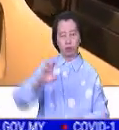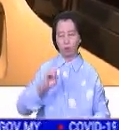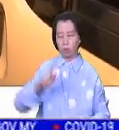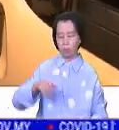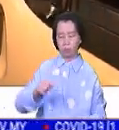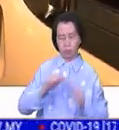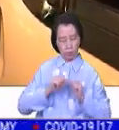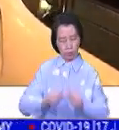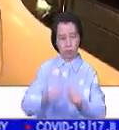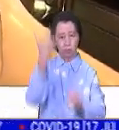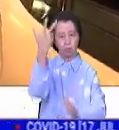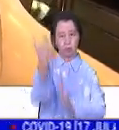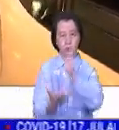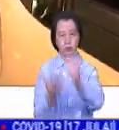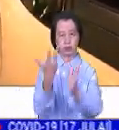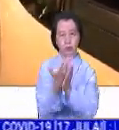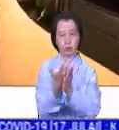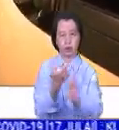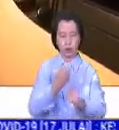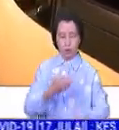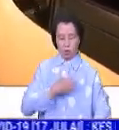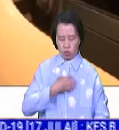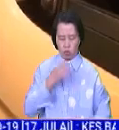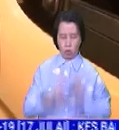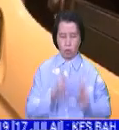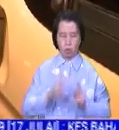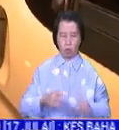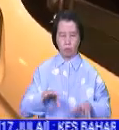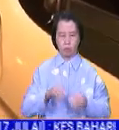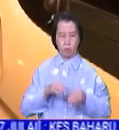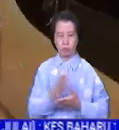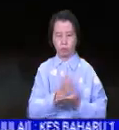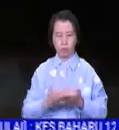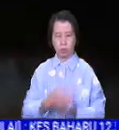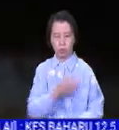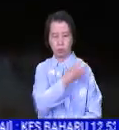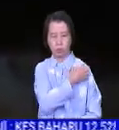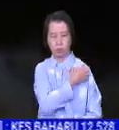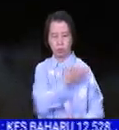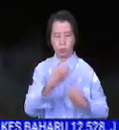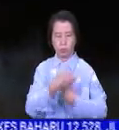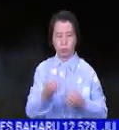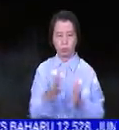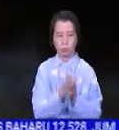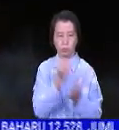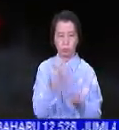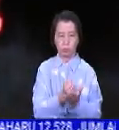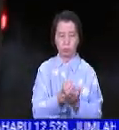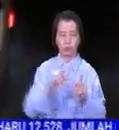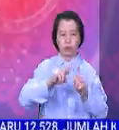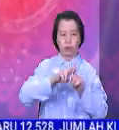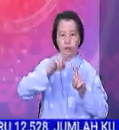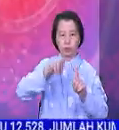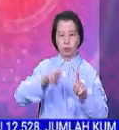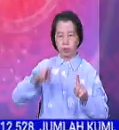berlangsung selama 3 jam dilaksana hasil aduan awam diterima bahagian pengatkuasa pejabat imigresen